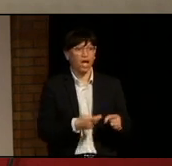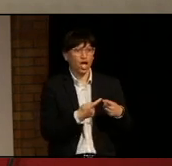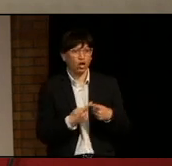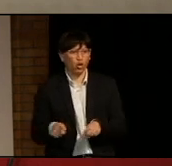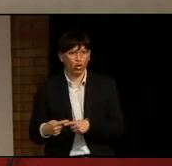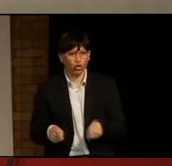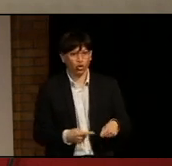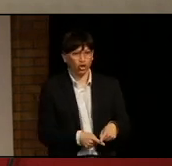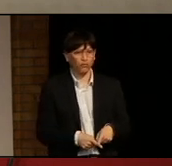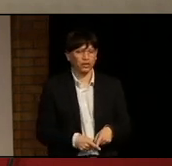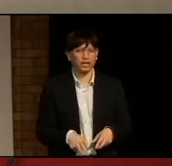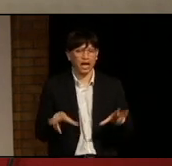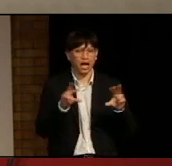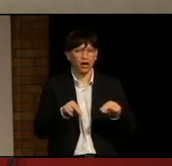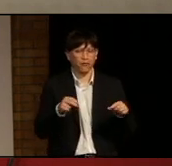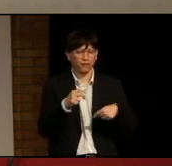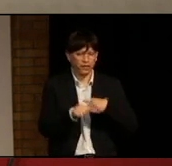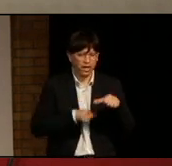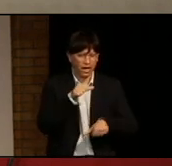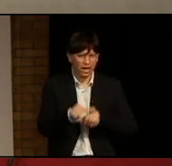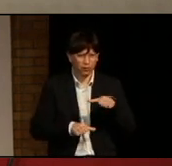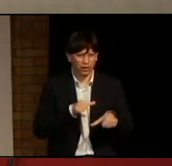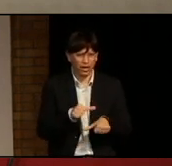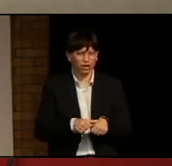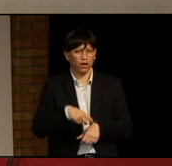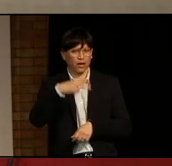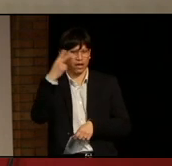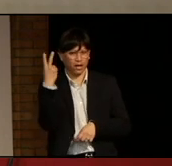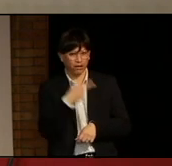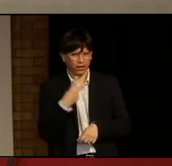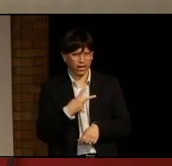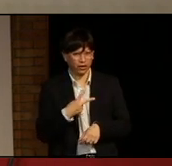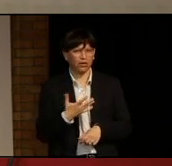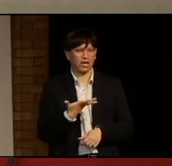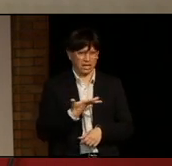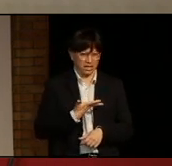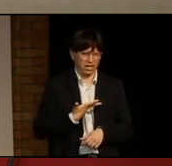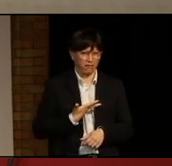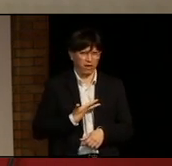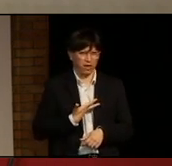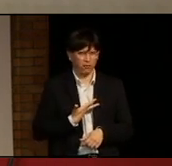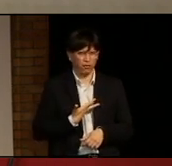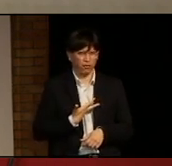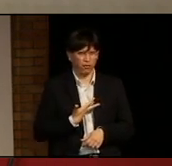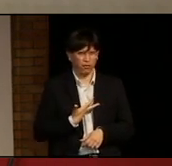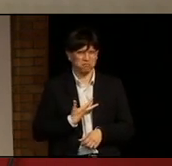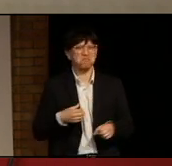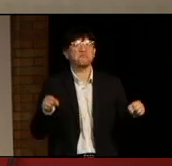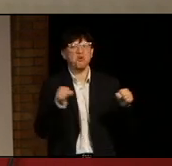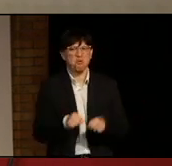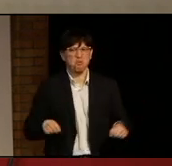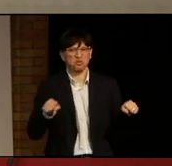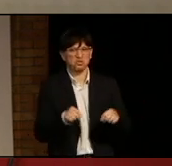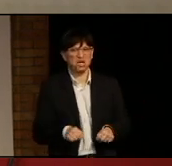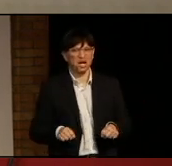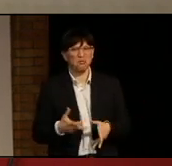vita che ha cambiato il mio stile di vita è vero che noi abbiamo delle risorse interne cioè è vero che noi possiamo renderci